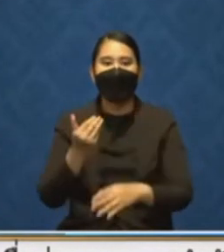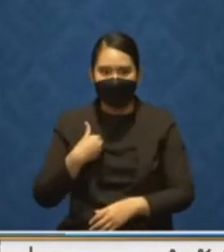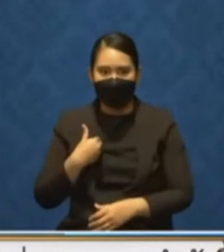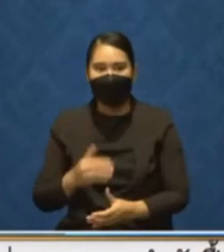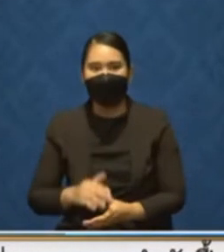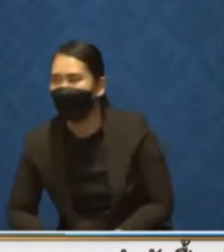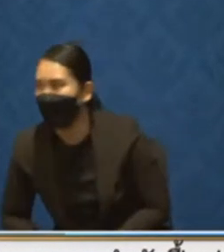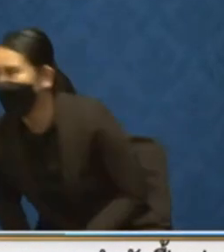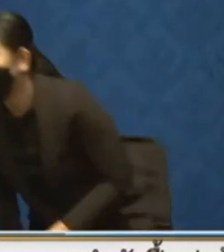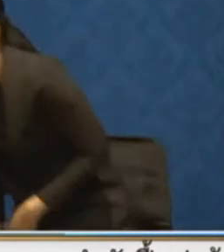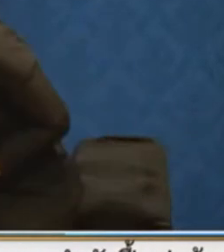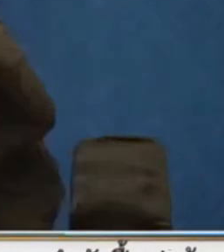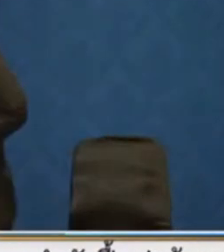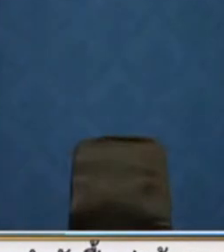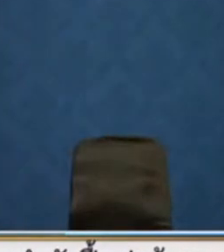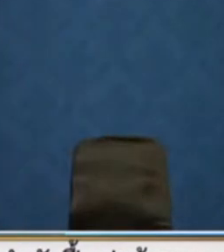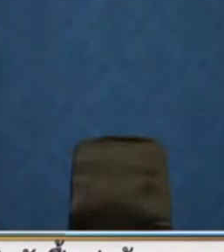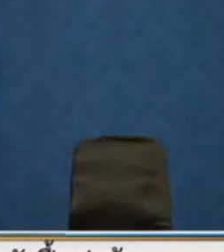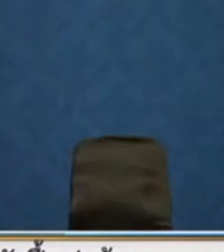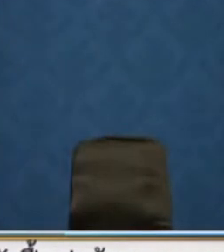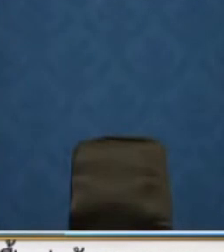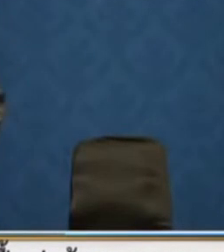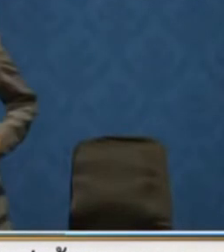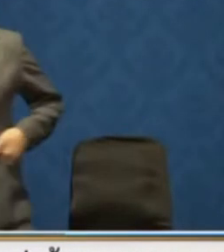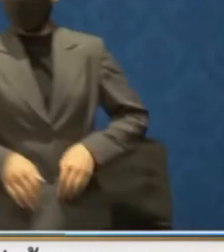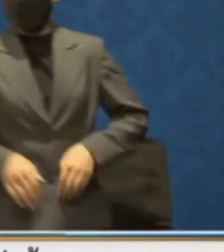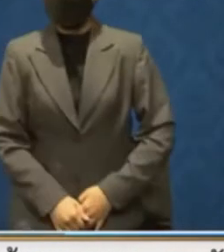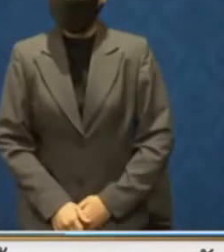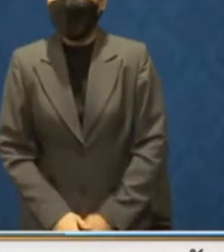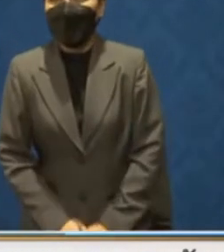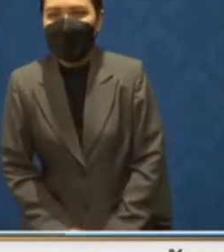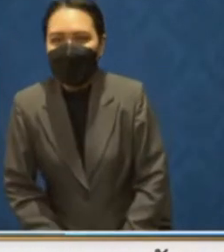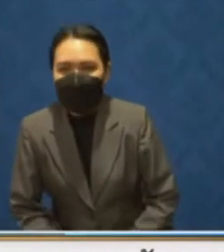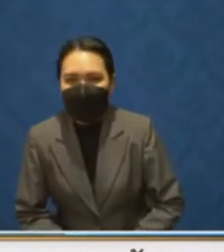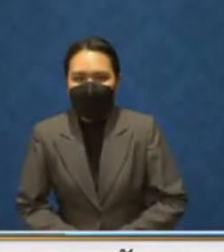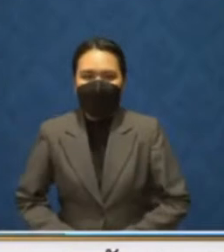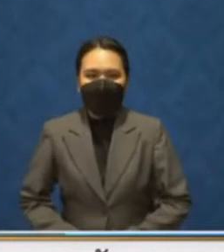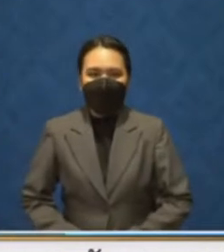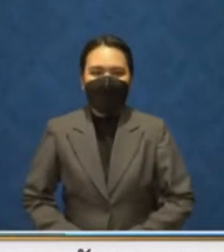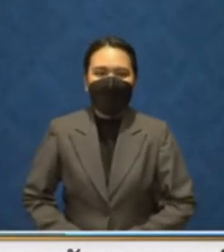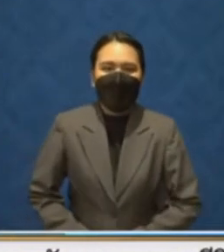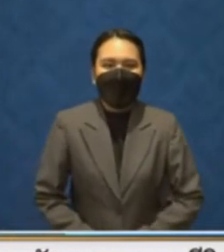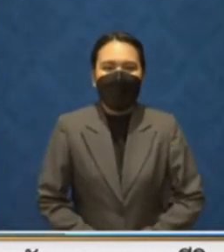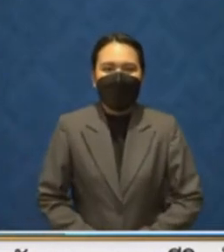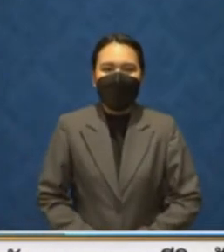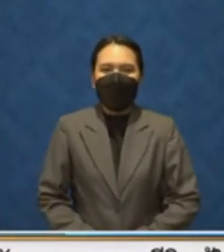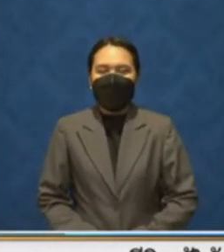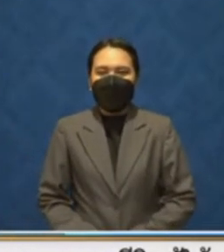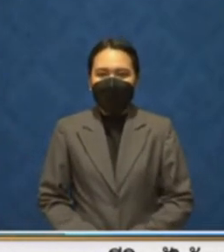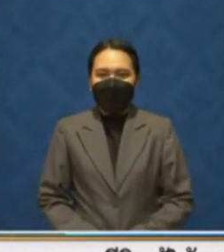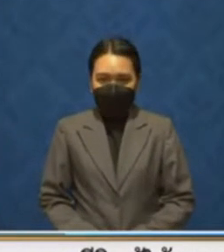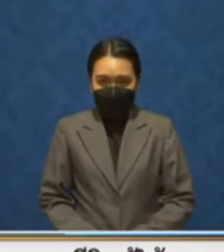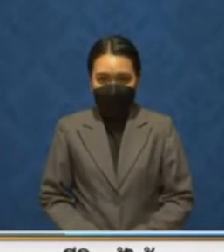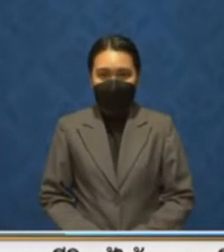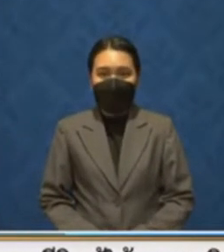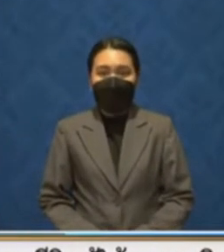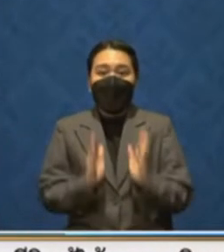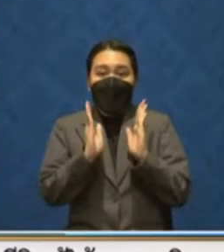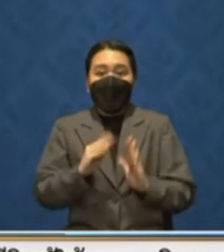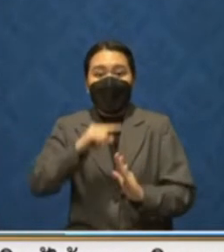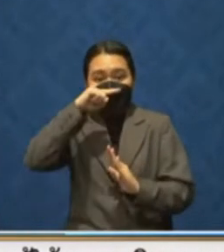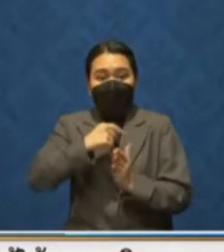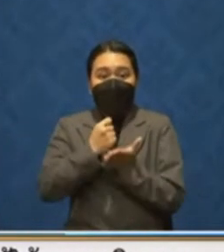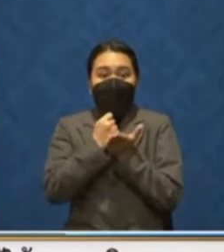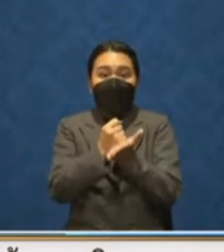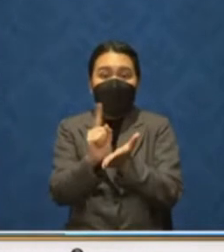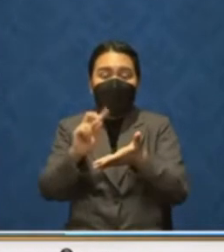ครบแล้วครับไม่ว่าจะเป็นความผิดของเมียนมาร์ที่ไม่อาชญากรรมสงครามอาชกรรมต่อมนุษยชาติการช่วยเหลือของไทยเพื่อการปล่อยให้เครื่องบินรบเม้นมา